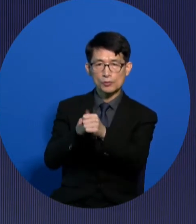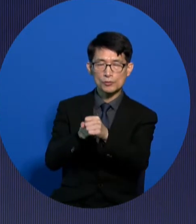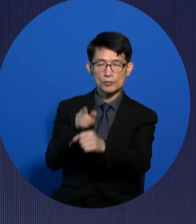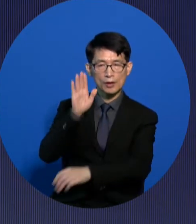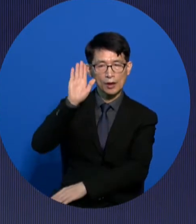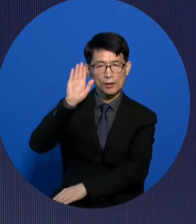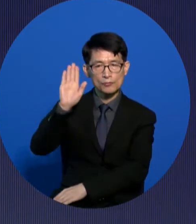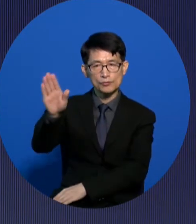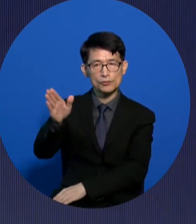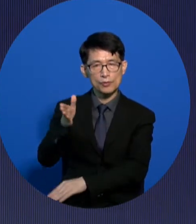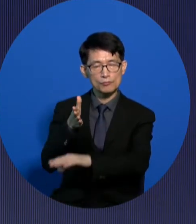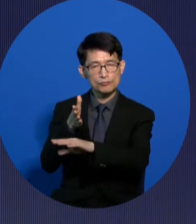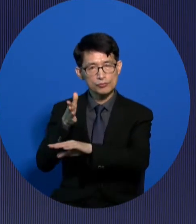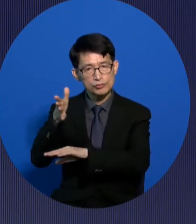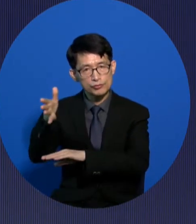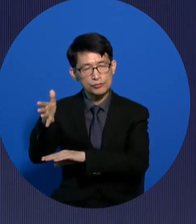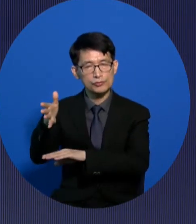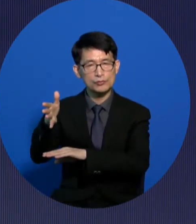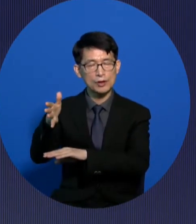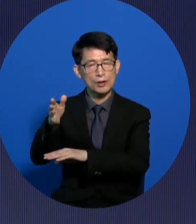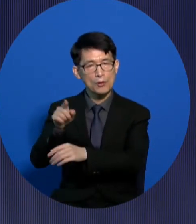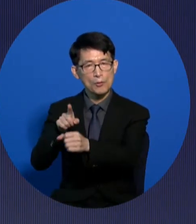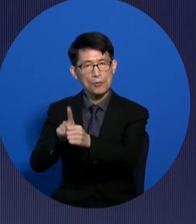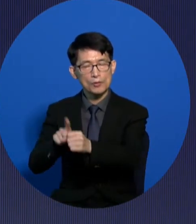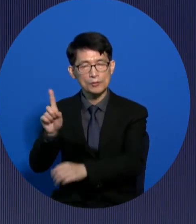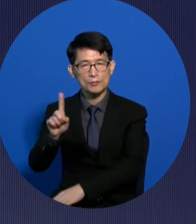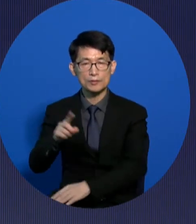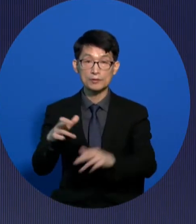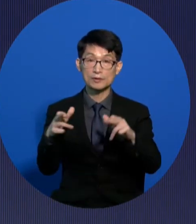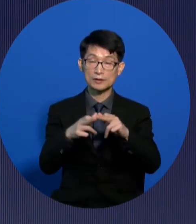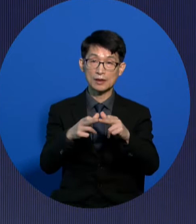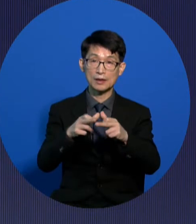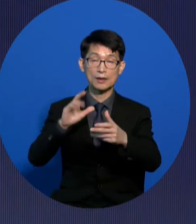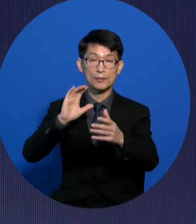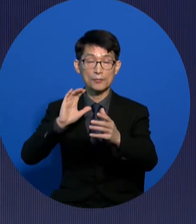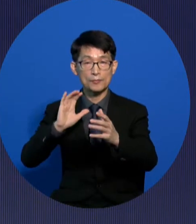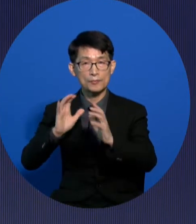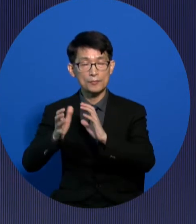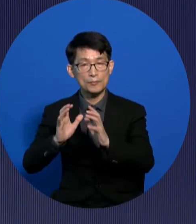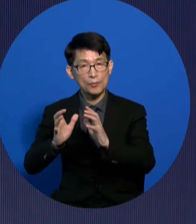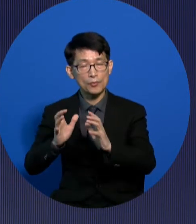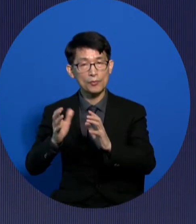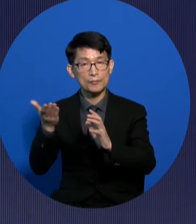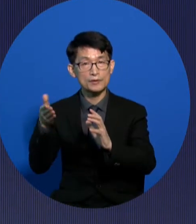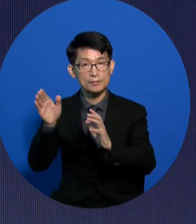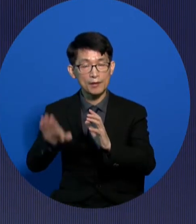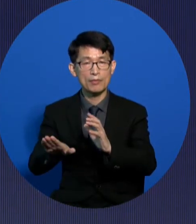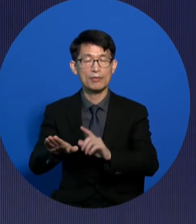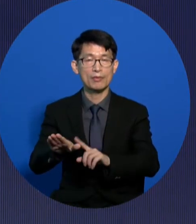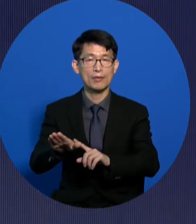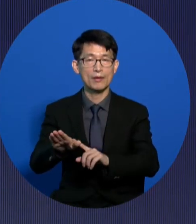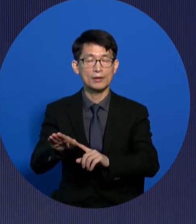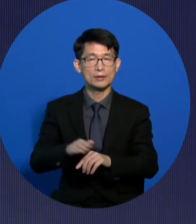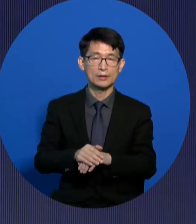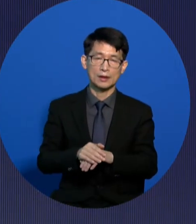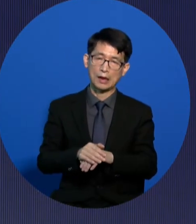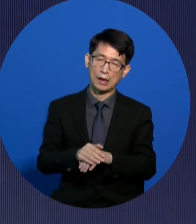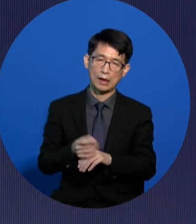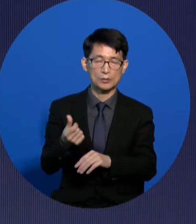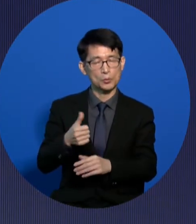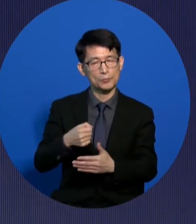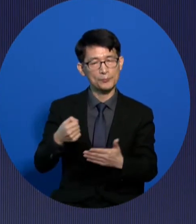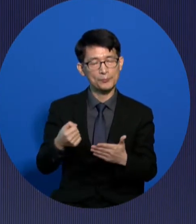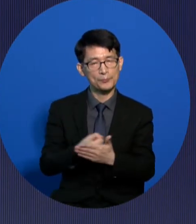그리고 평창 포럼이라는, 장애 포럼이라는 가치가 맞나라고 고민을 많이 하게 되더라고요.